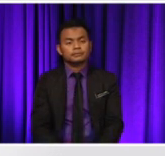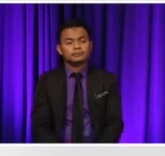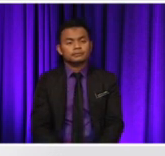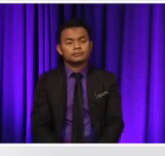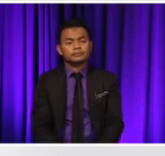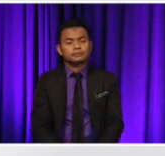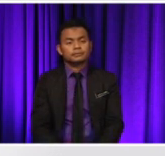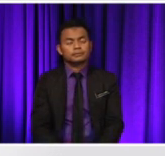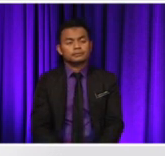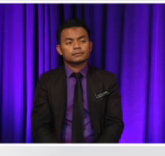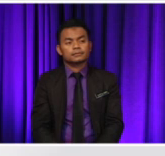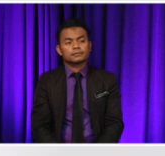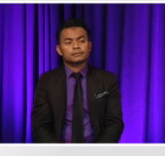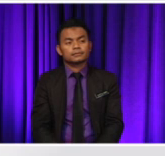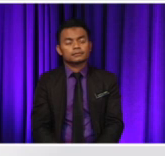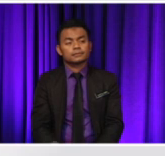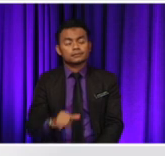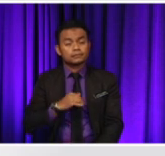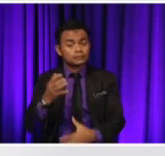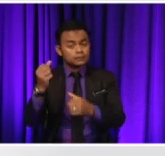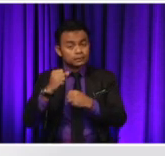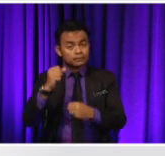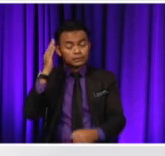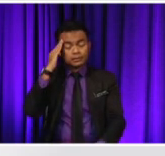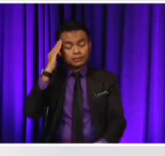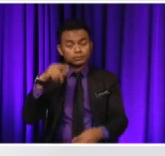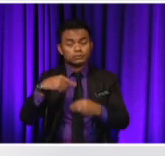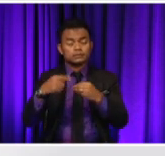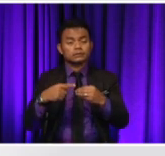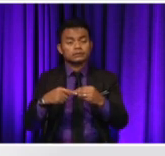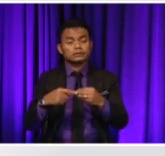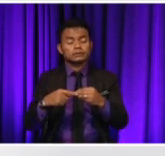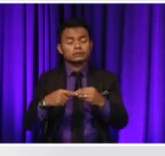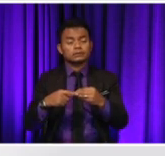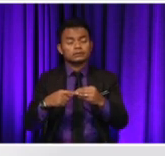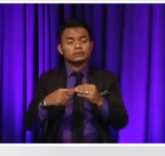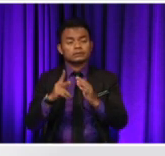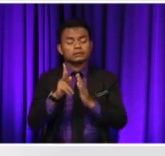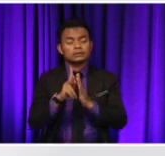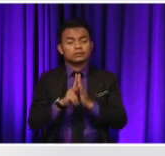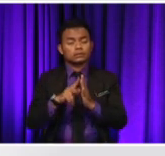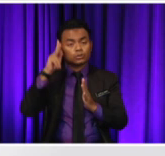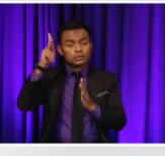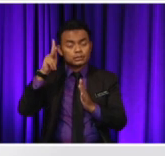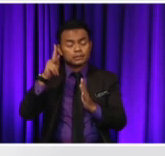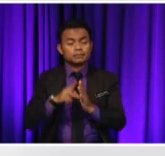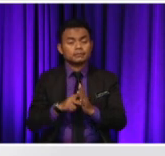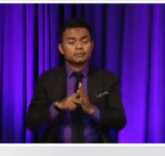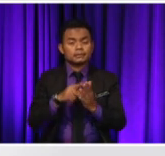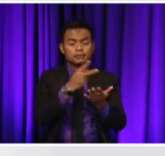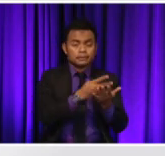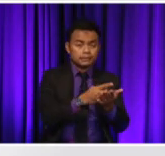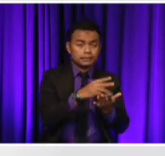oke mengetahui tentang konsep keputusan lain yaitu efisien dan konsep-konsei